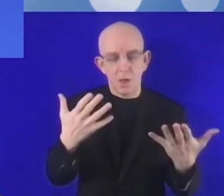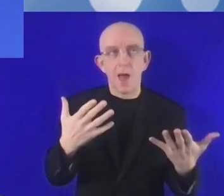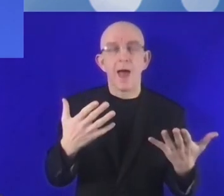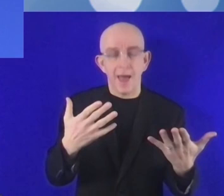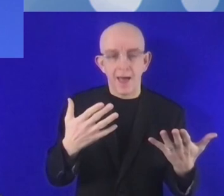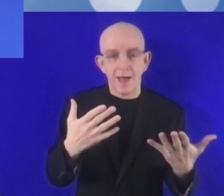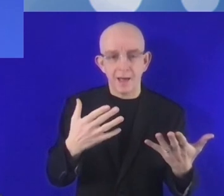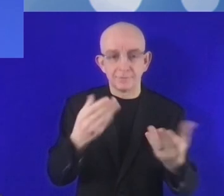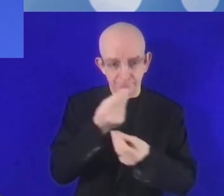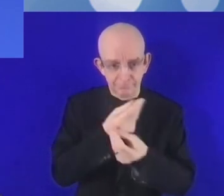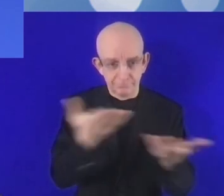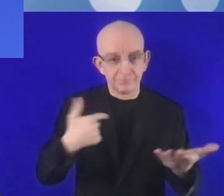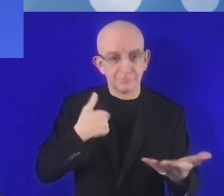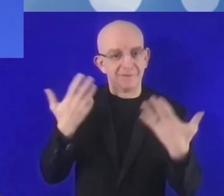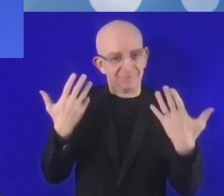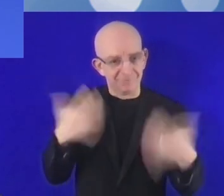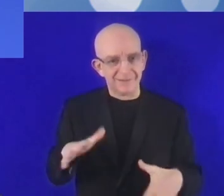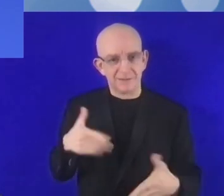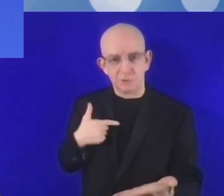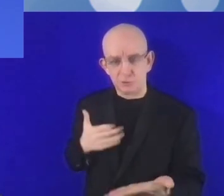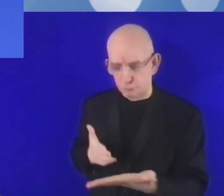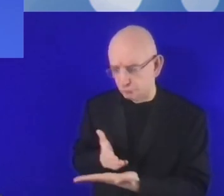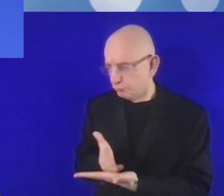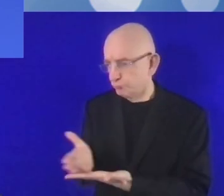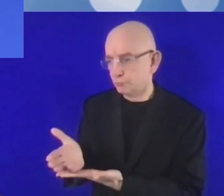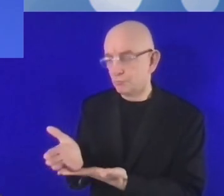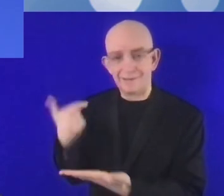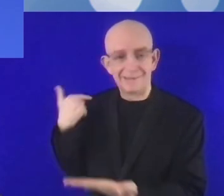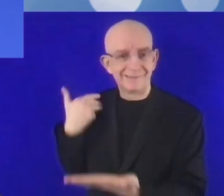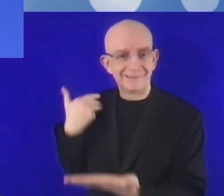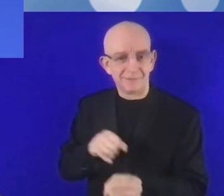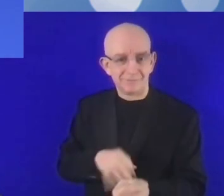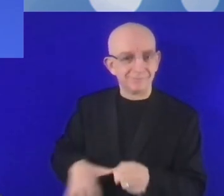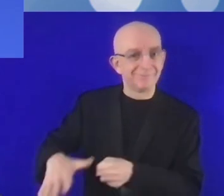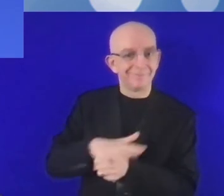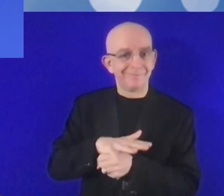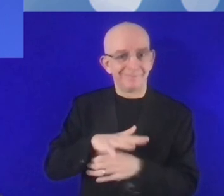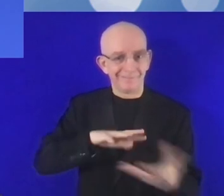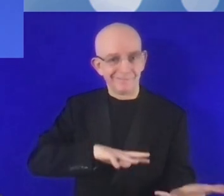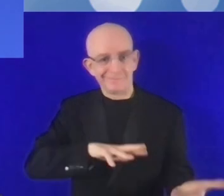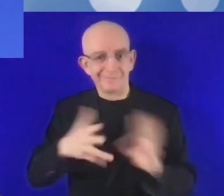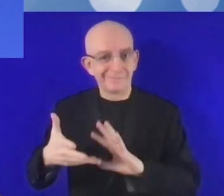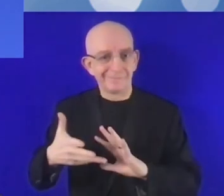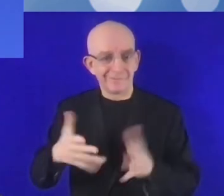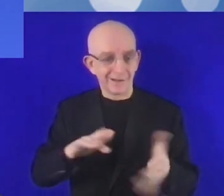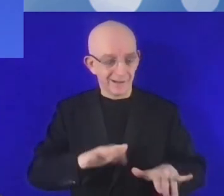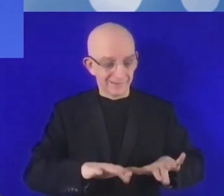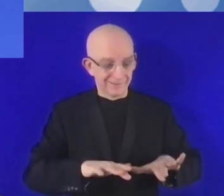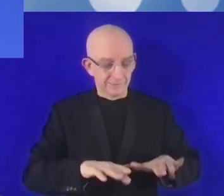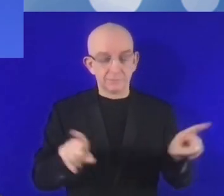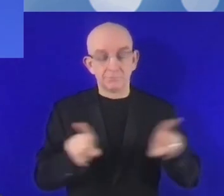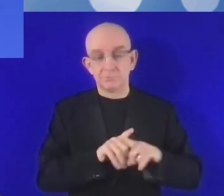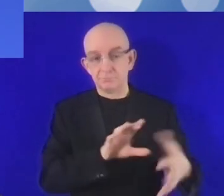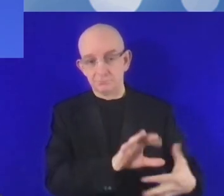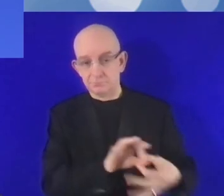言。在这次的这个新冠疫情，我们都学到了非常多教训，但是这些